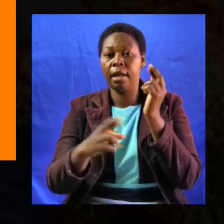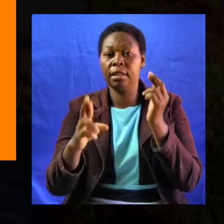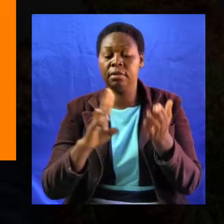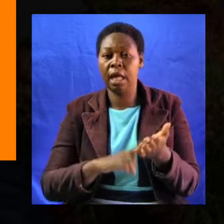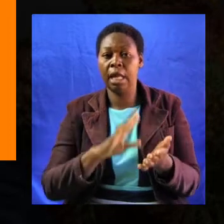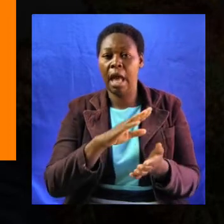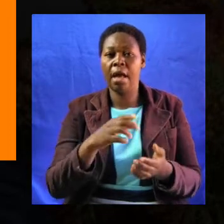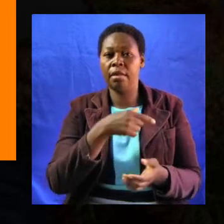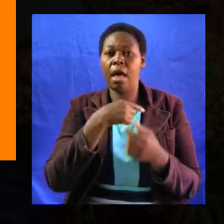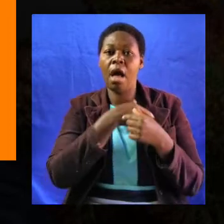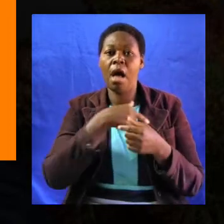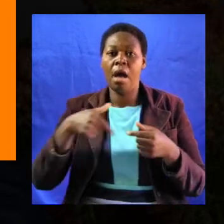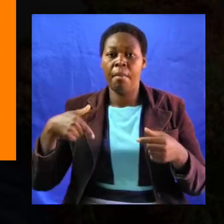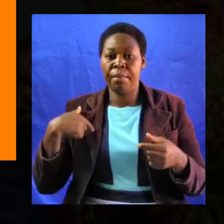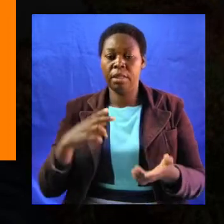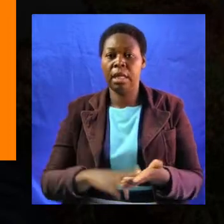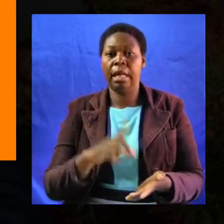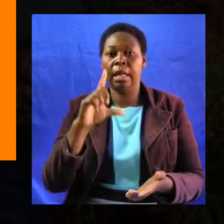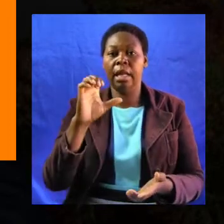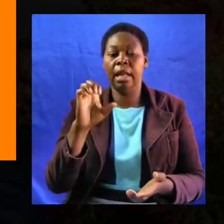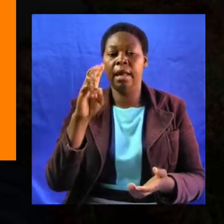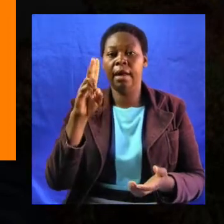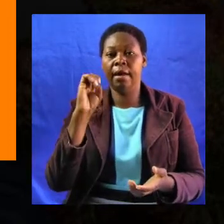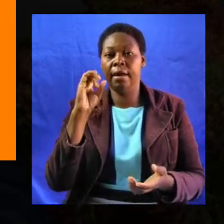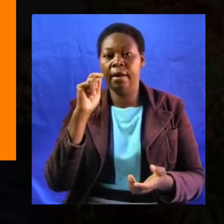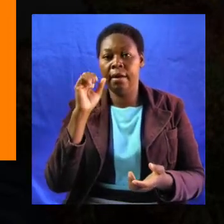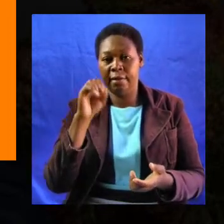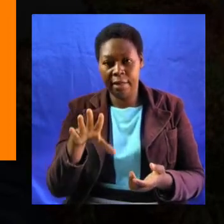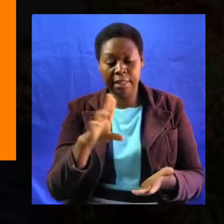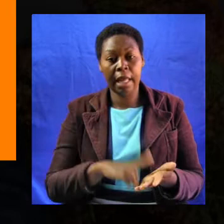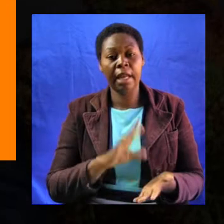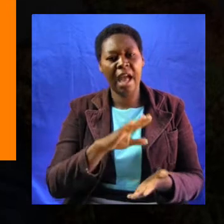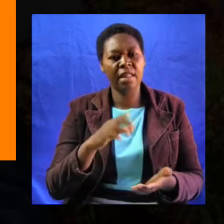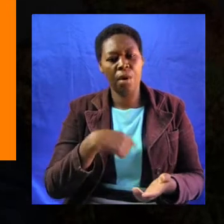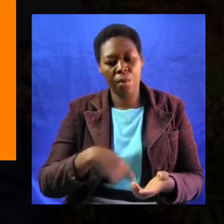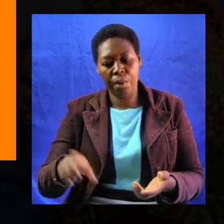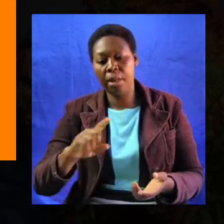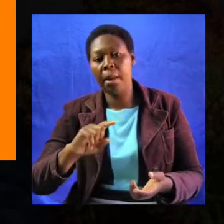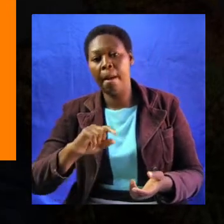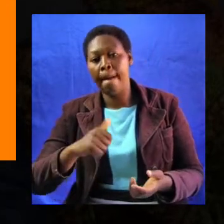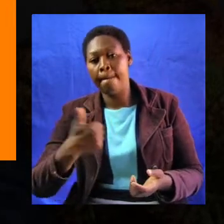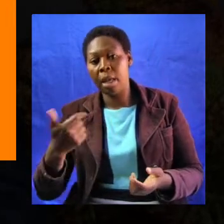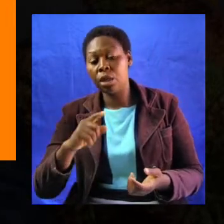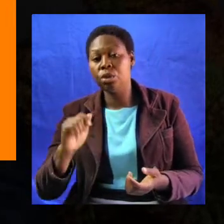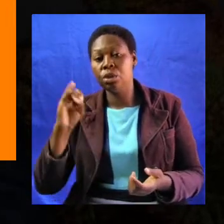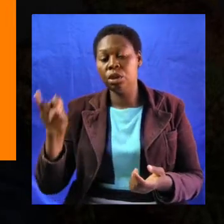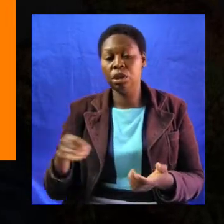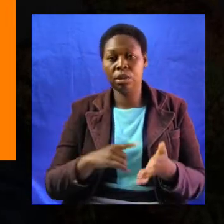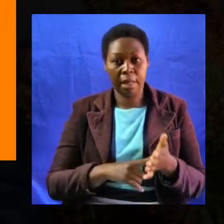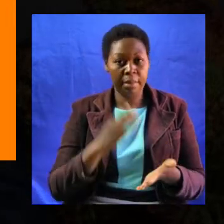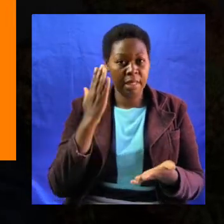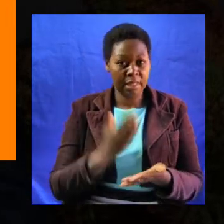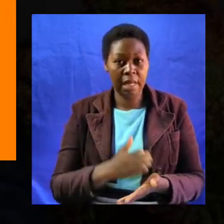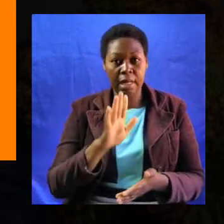navarevhi navose vakanga vadzokera Jerusarema pakutapwa kwavo vakatanga basa ravo vakagadza